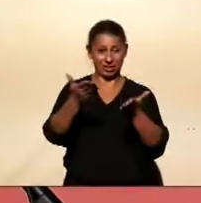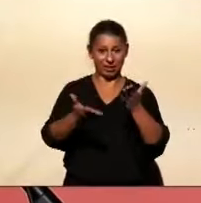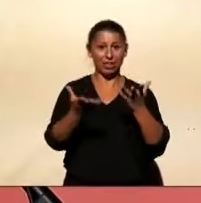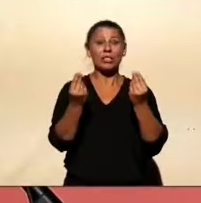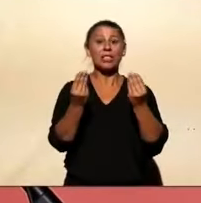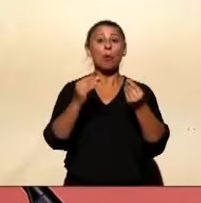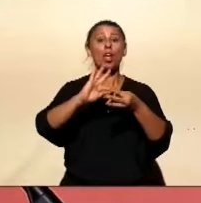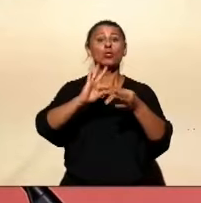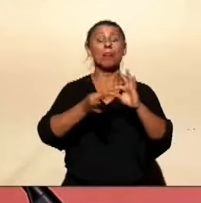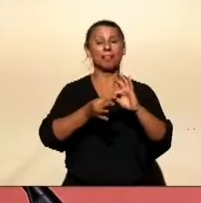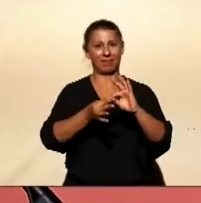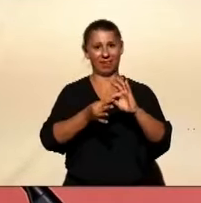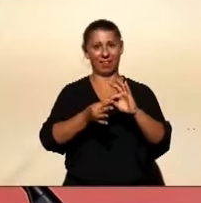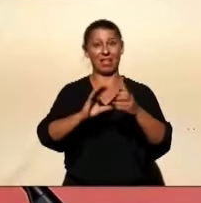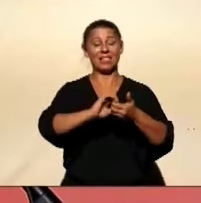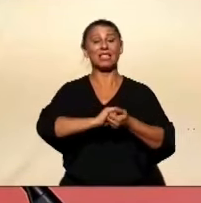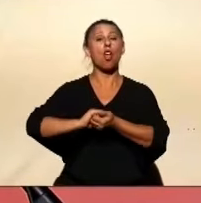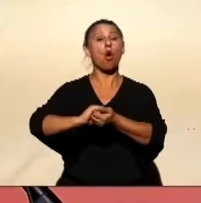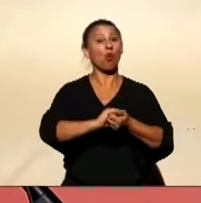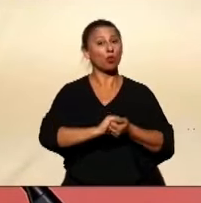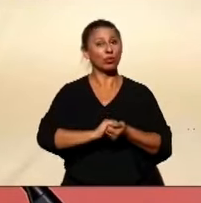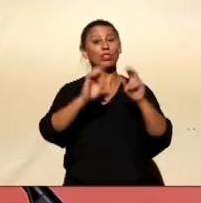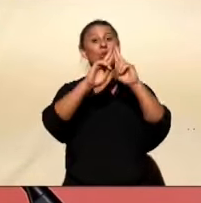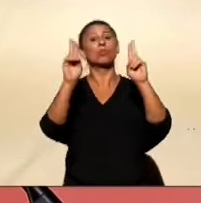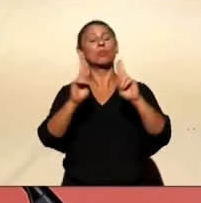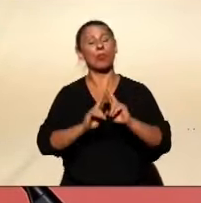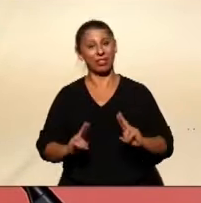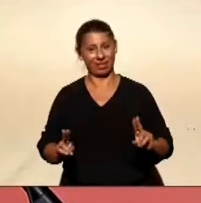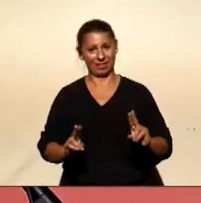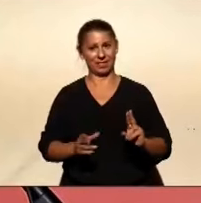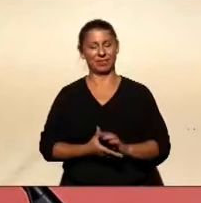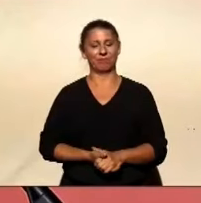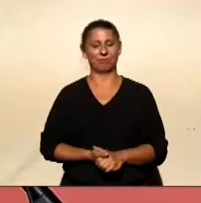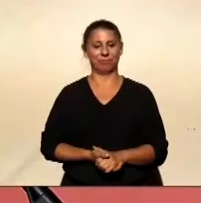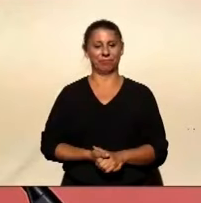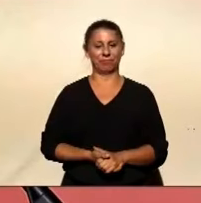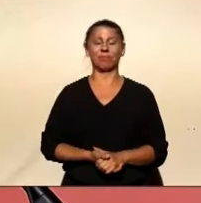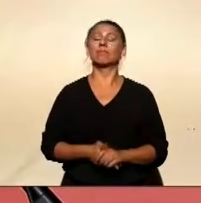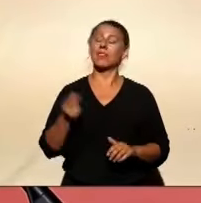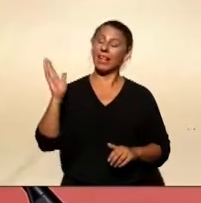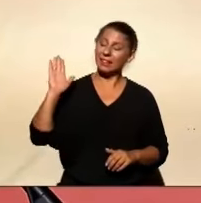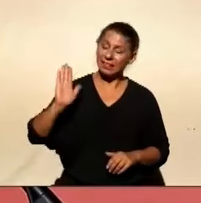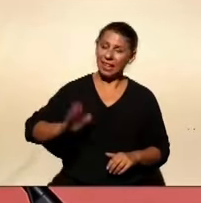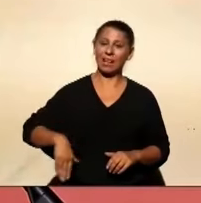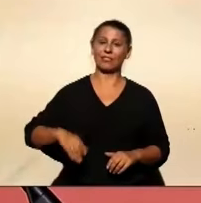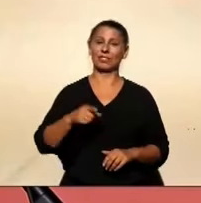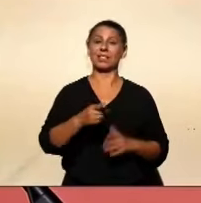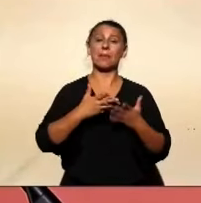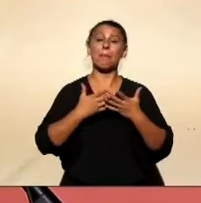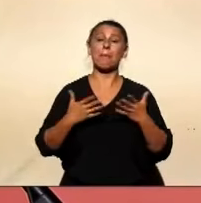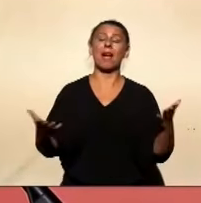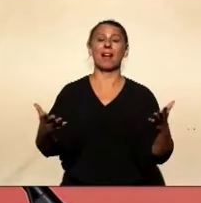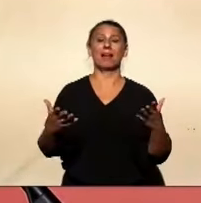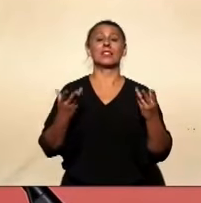πολλά σωματεία, σε συλλόγους, σε ομοσπονδίες, αλλά και στις τελευταίες μεγάλες